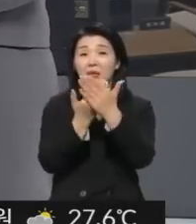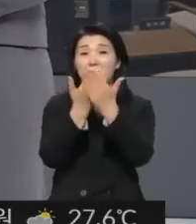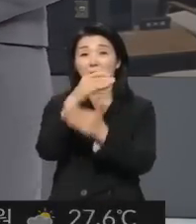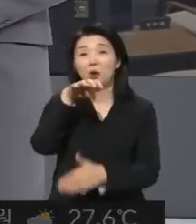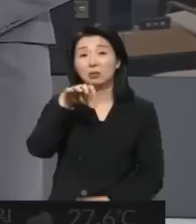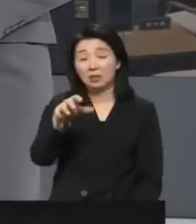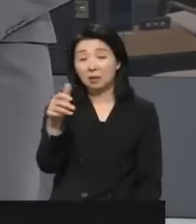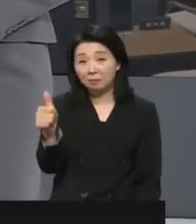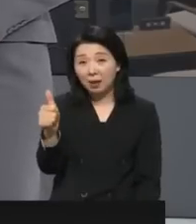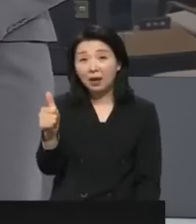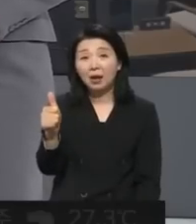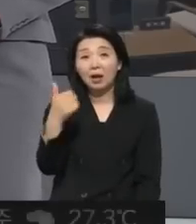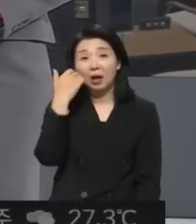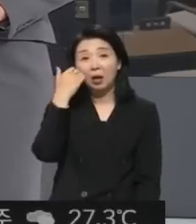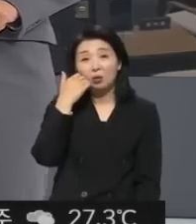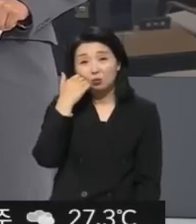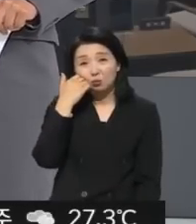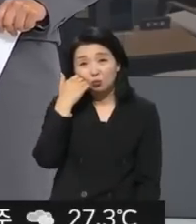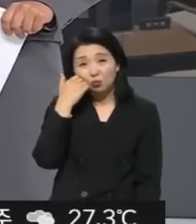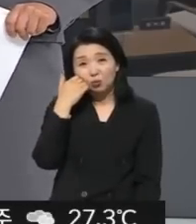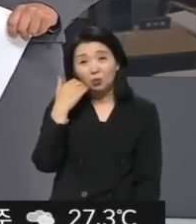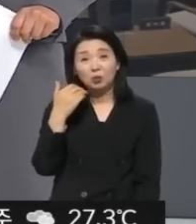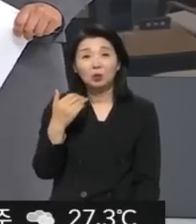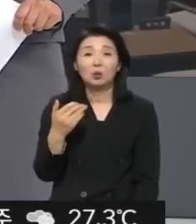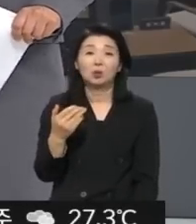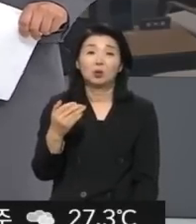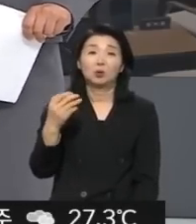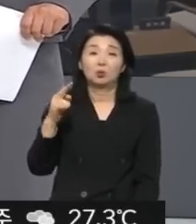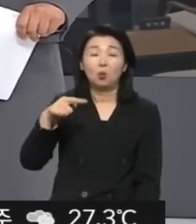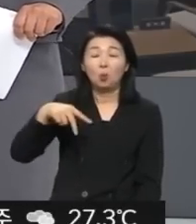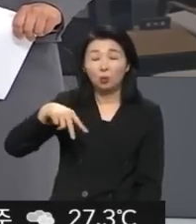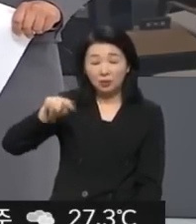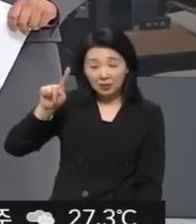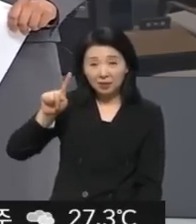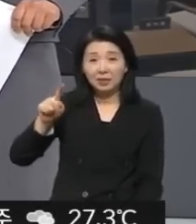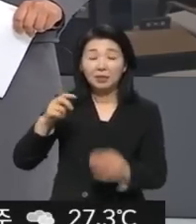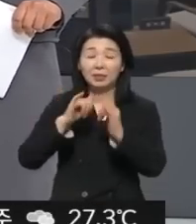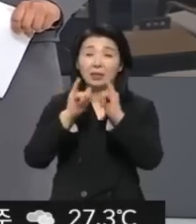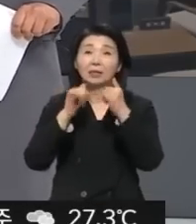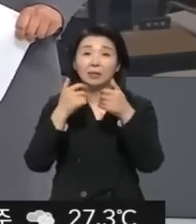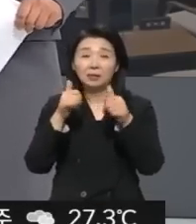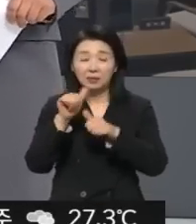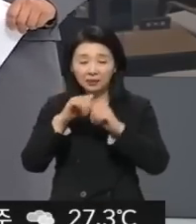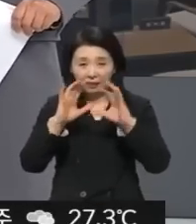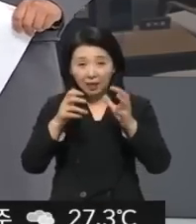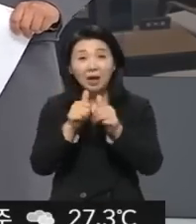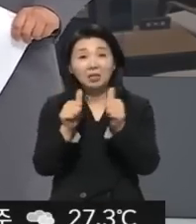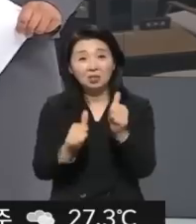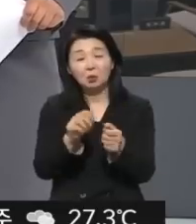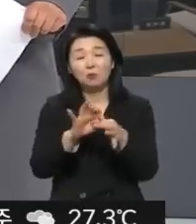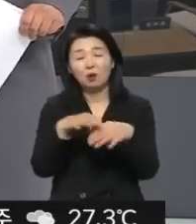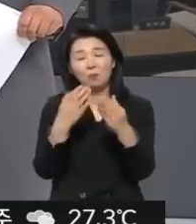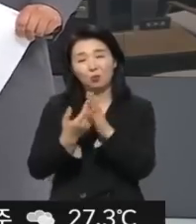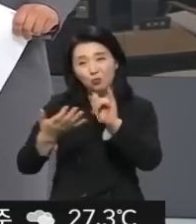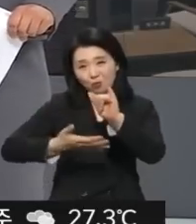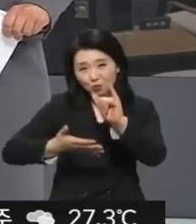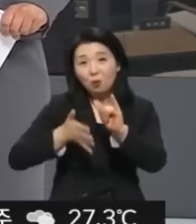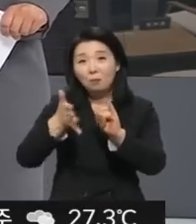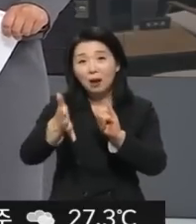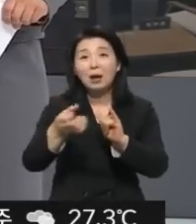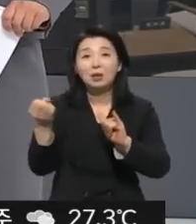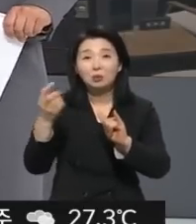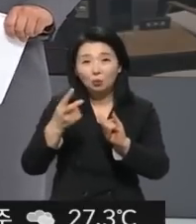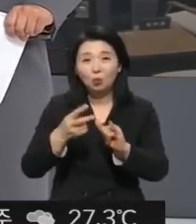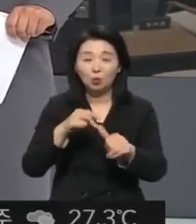고시 강사 출신의 보수 유튜버입니다. 과거 발언들이 논란이 됐는데 이 대통령실은 교육과